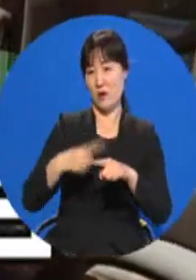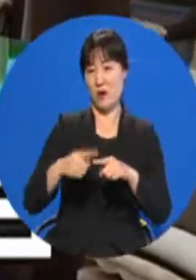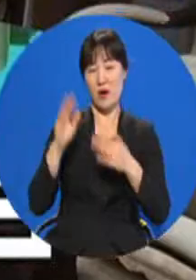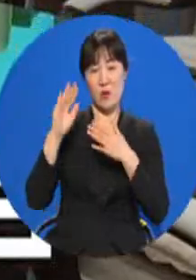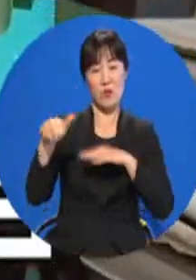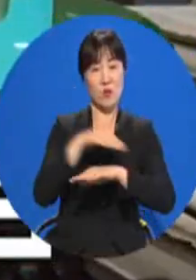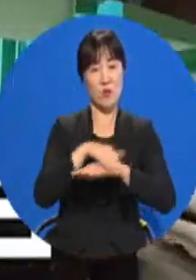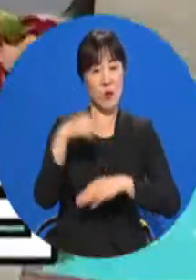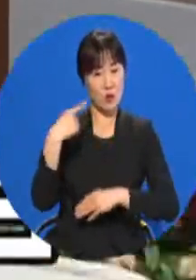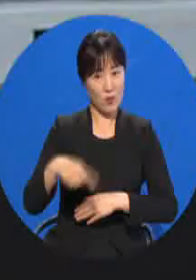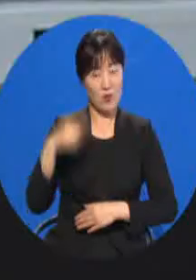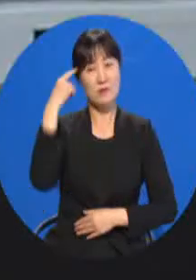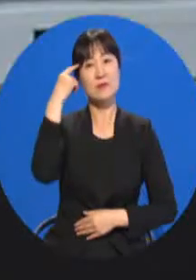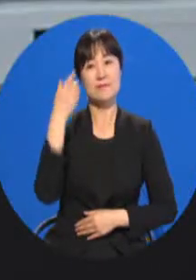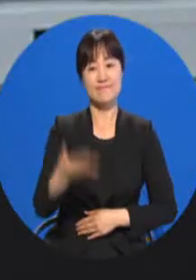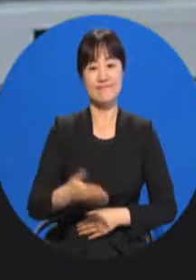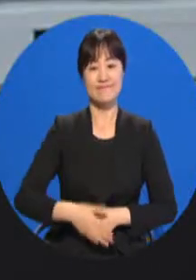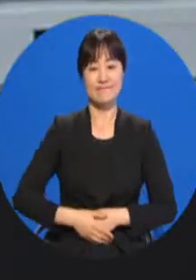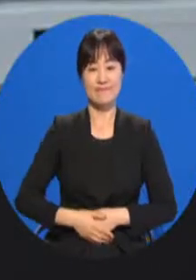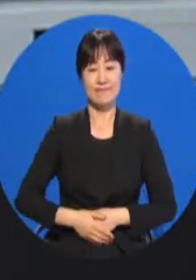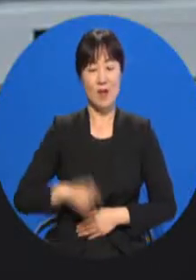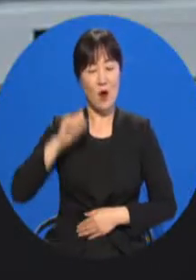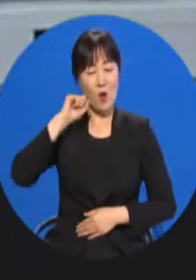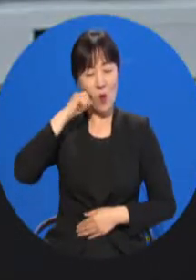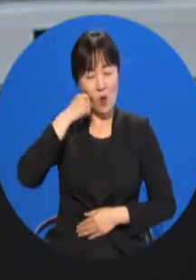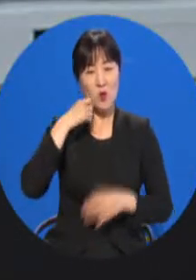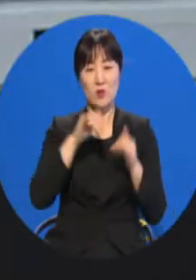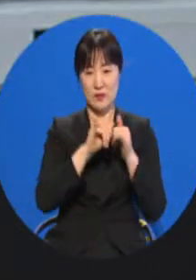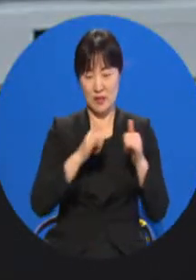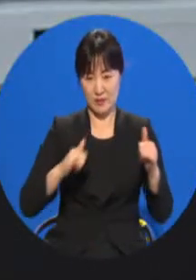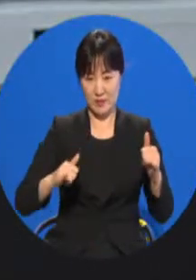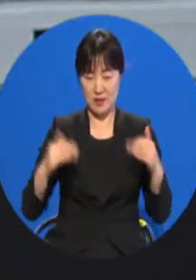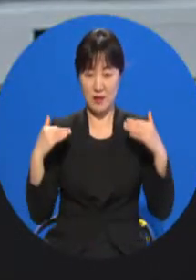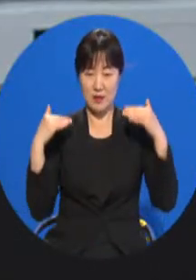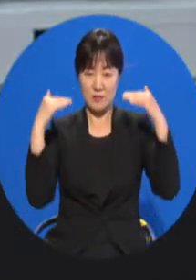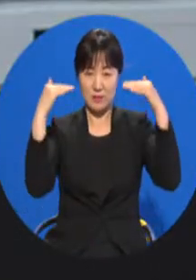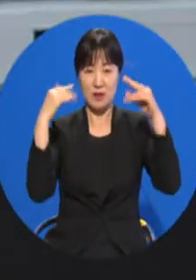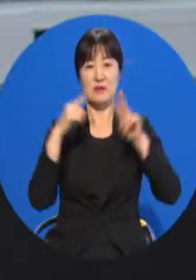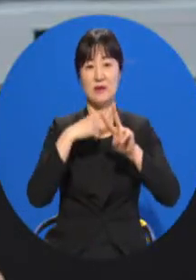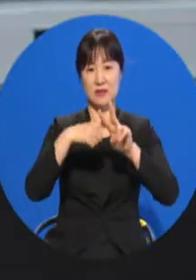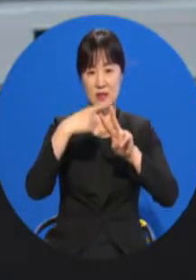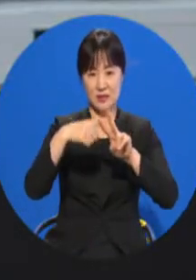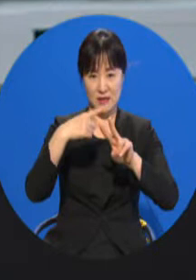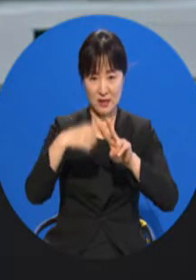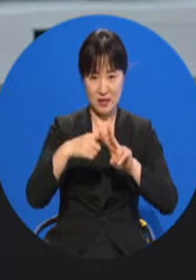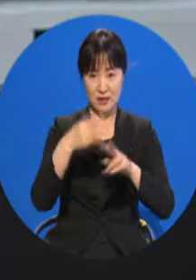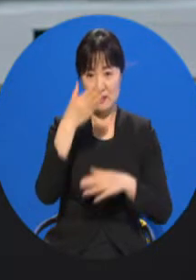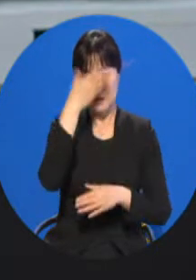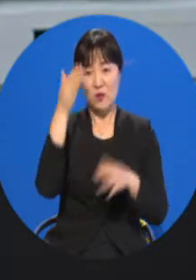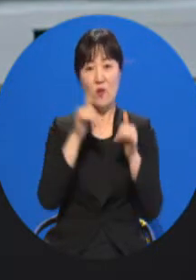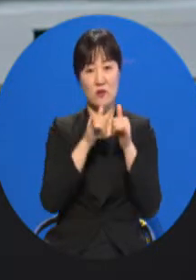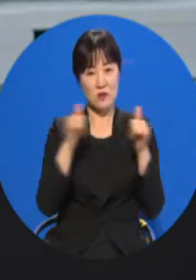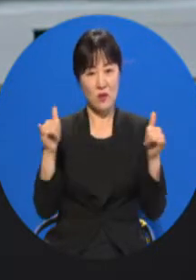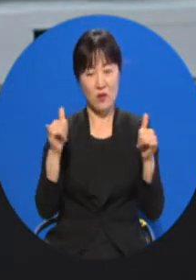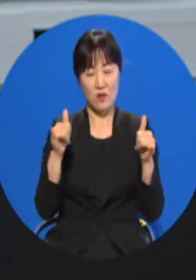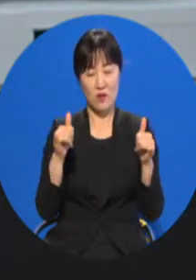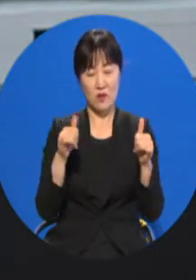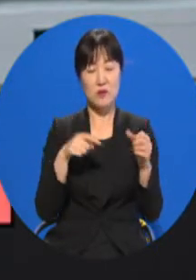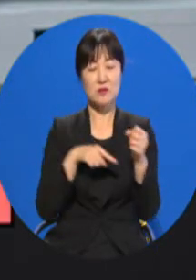계획을 들어봤습니다. 어려운 계층의 성장 사다리, 우리 청년층도 있고 그런 의미도